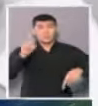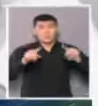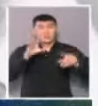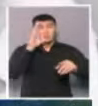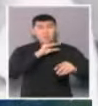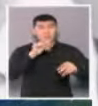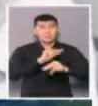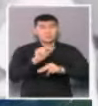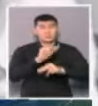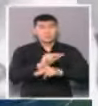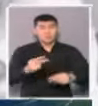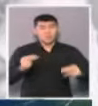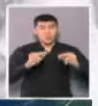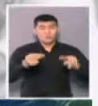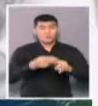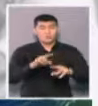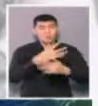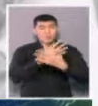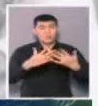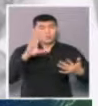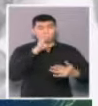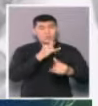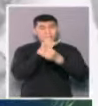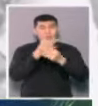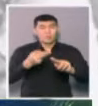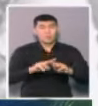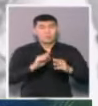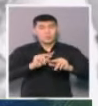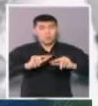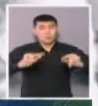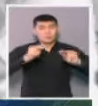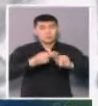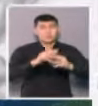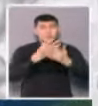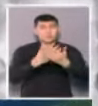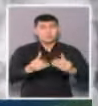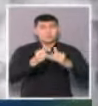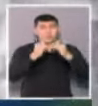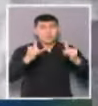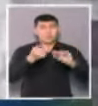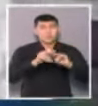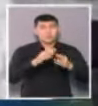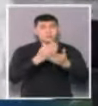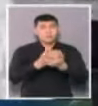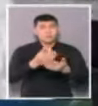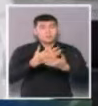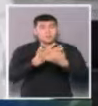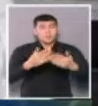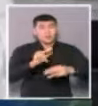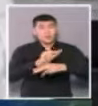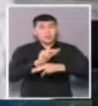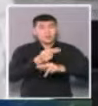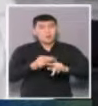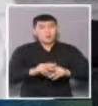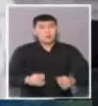мүмкін, бірақ та ұстазық кейбір көп адамның оңтайына келе бермейді. Ұстаз деген жүйелерді ойлаудың, жалпы бер